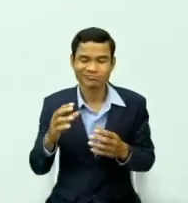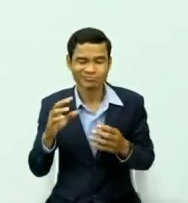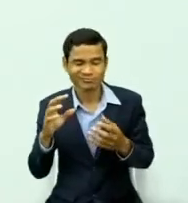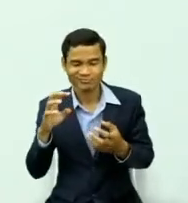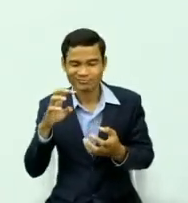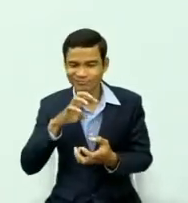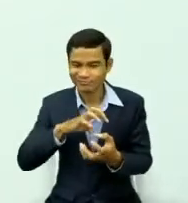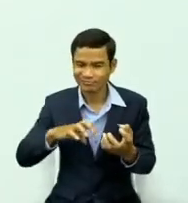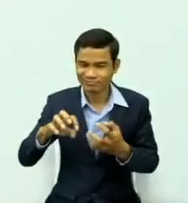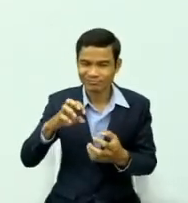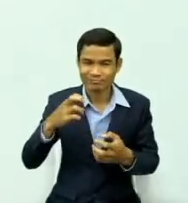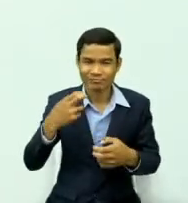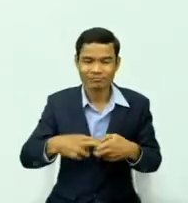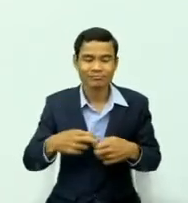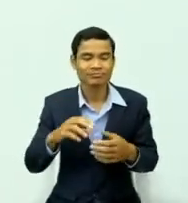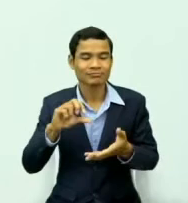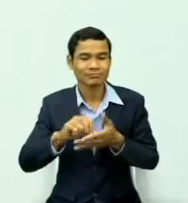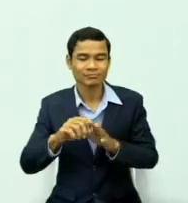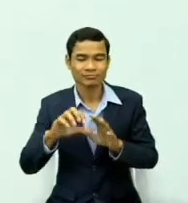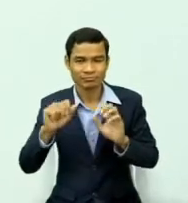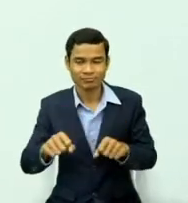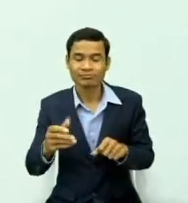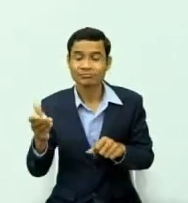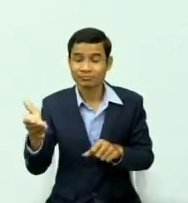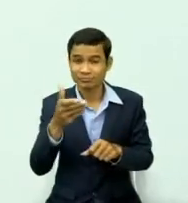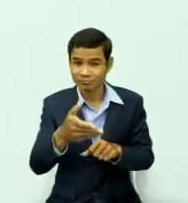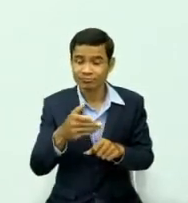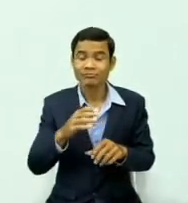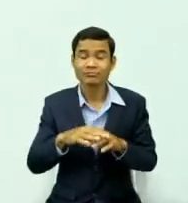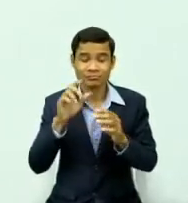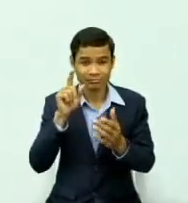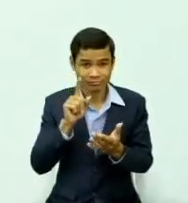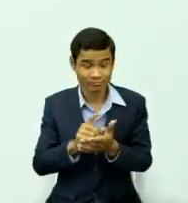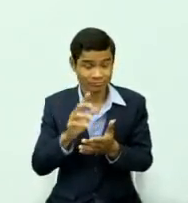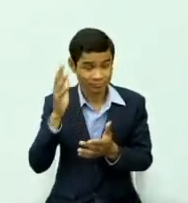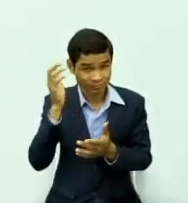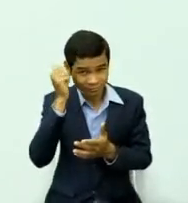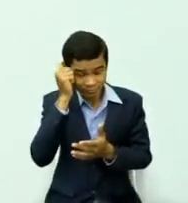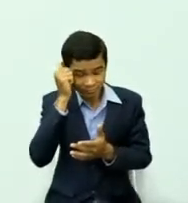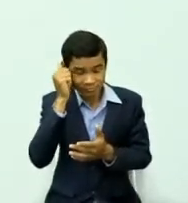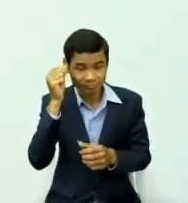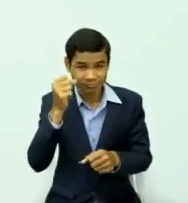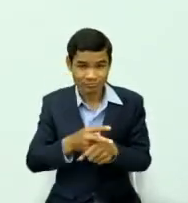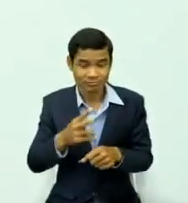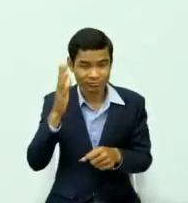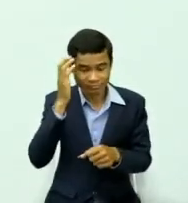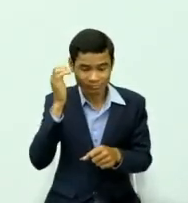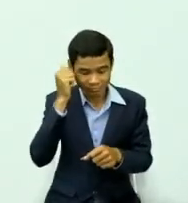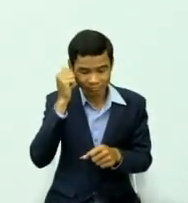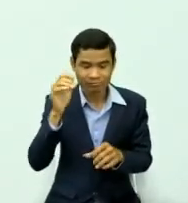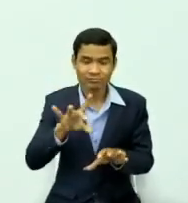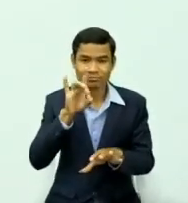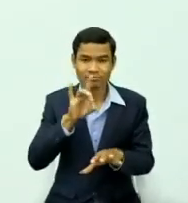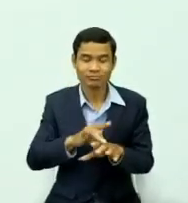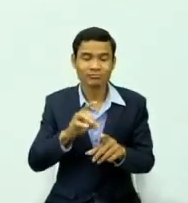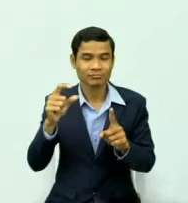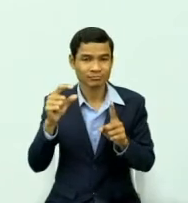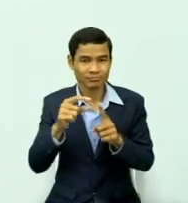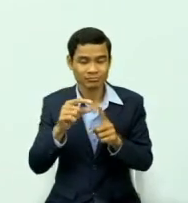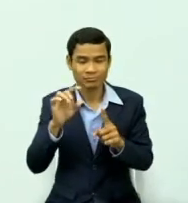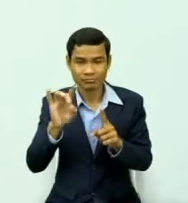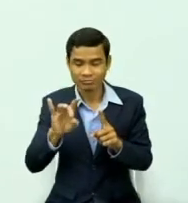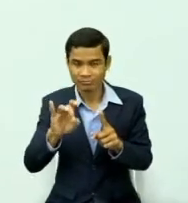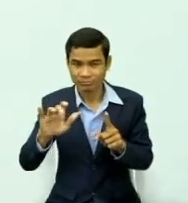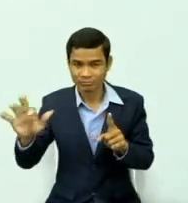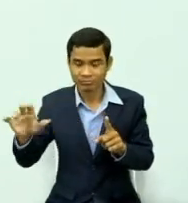chân nét non này cần lại nít cứ con từng ở khnien tới chùm nằm là con nè cao nạp chuyên chân nè đại dương pro